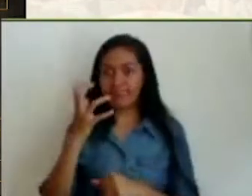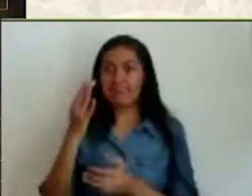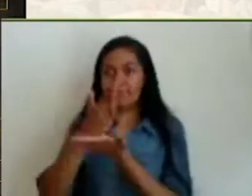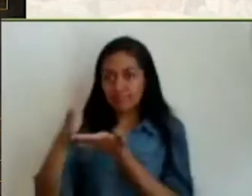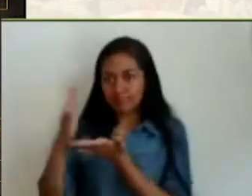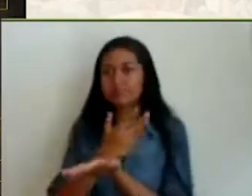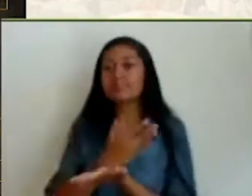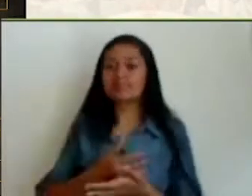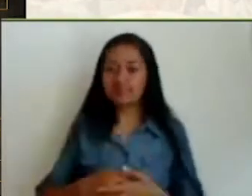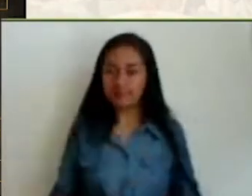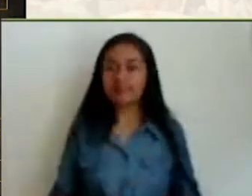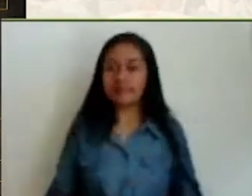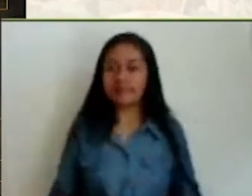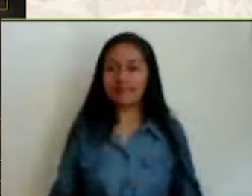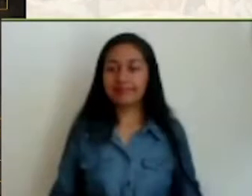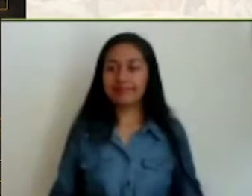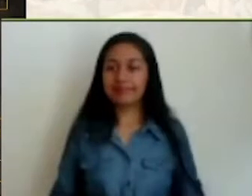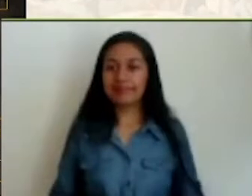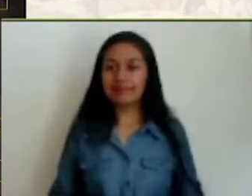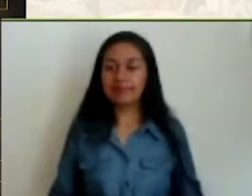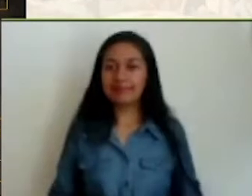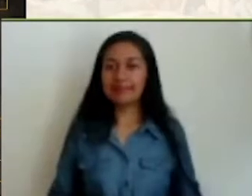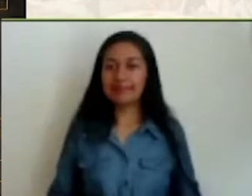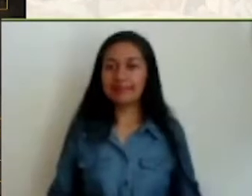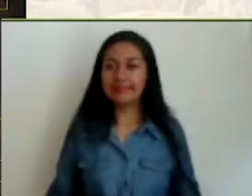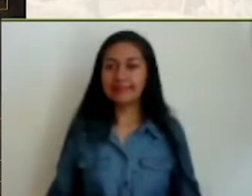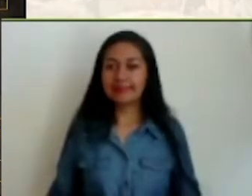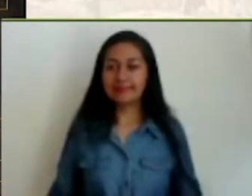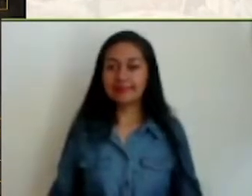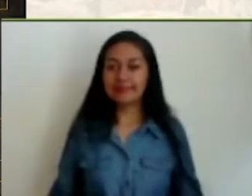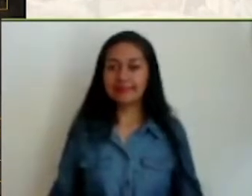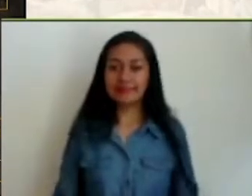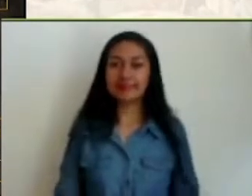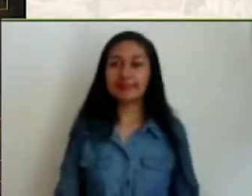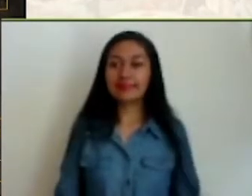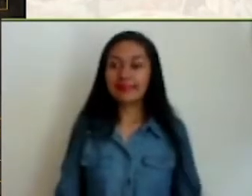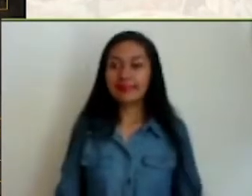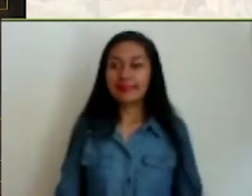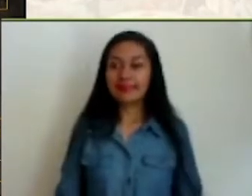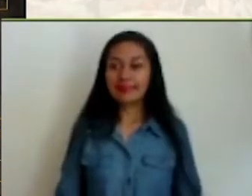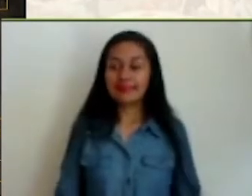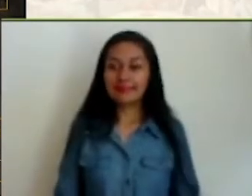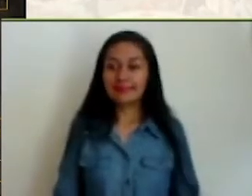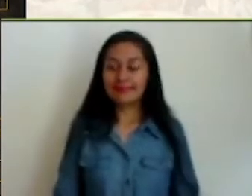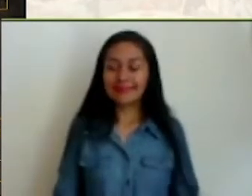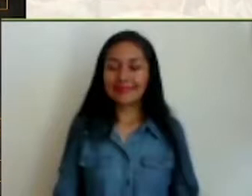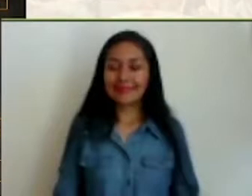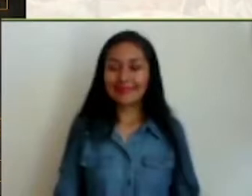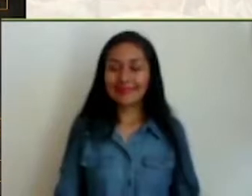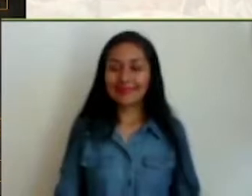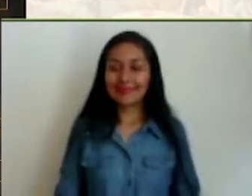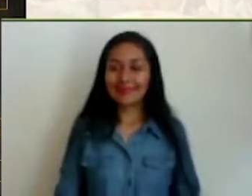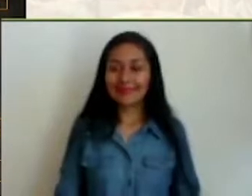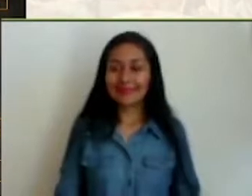L'efficienza delle misure attuate consentì di spegnere il focolaio in situ sul luogo, limitando i decessi fra